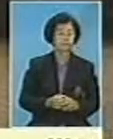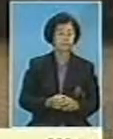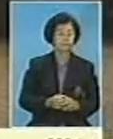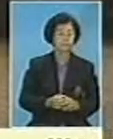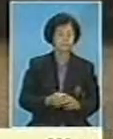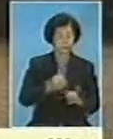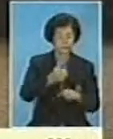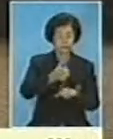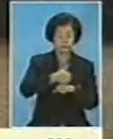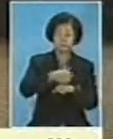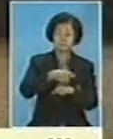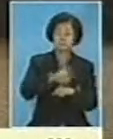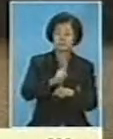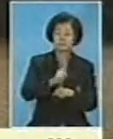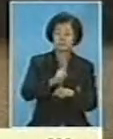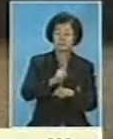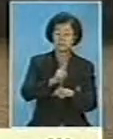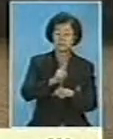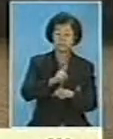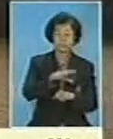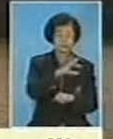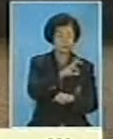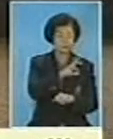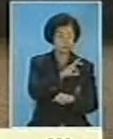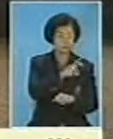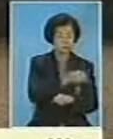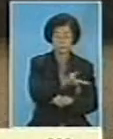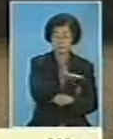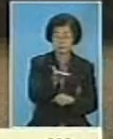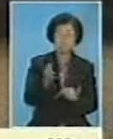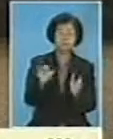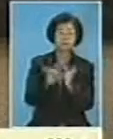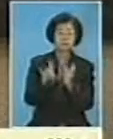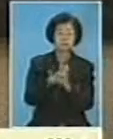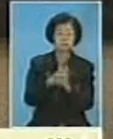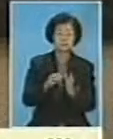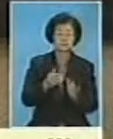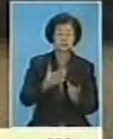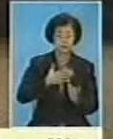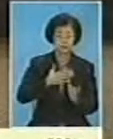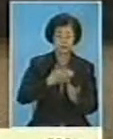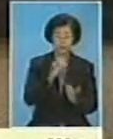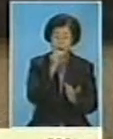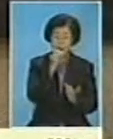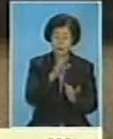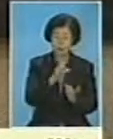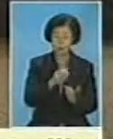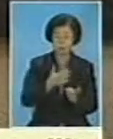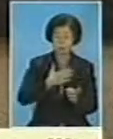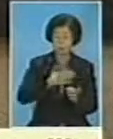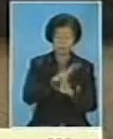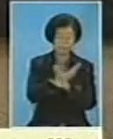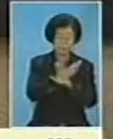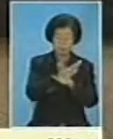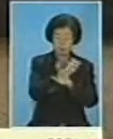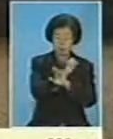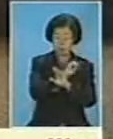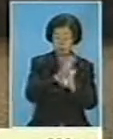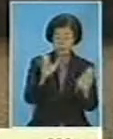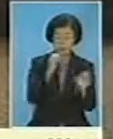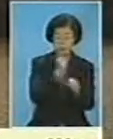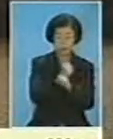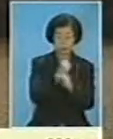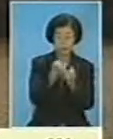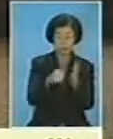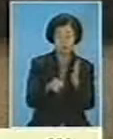ท่านประธานและท่านสมาชิกทุกท่านครับสุดท้ายนี้ผมขอเรียนยืนยันว่าผมไม่ได้กระทำผิดตามที่ถูกกล่าวห